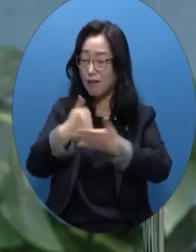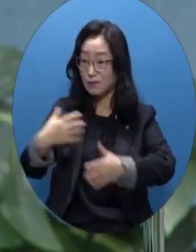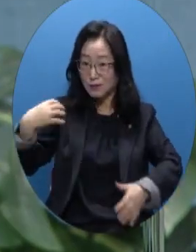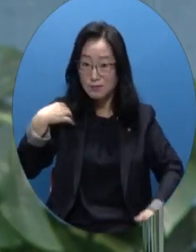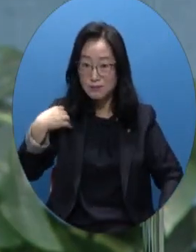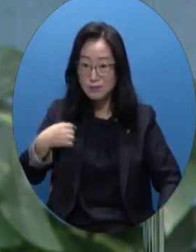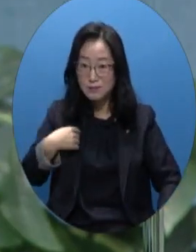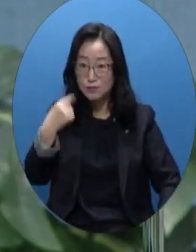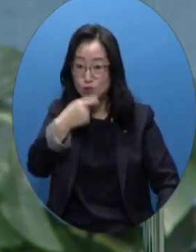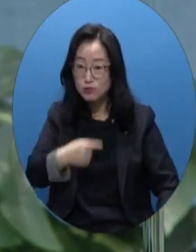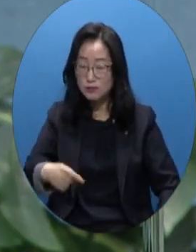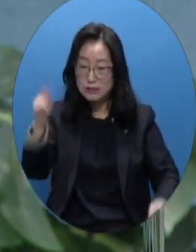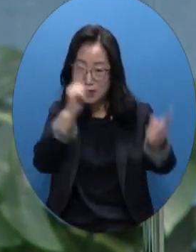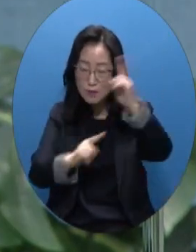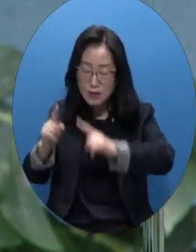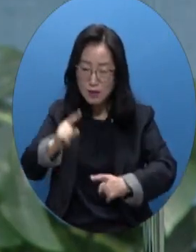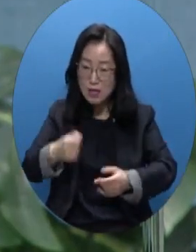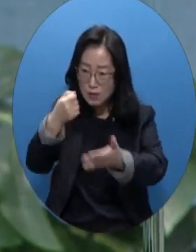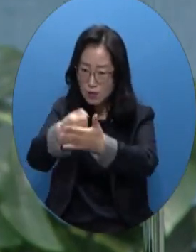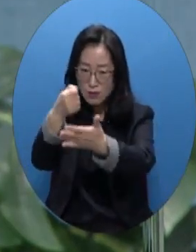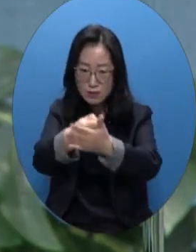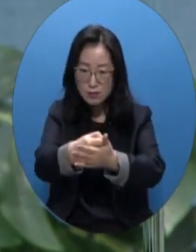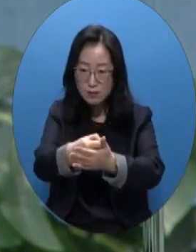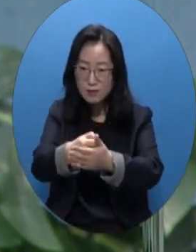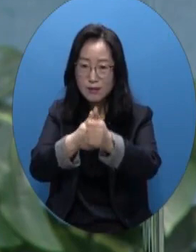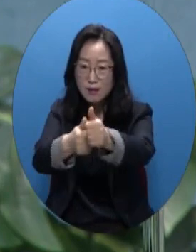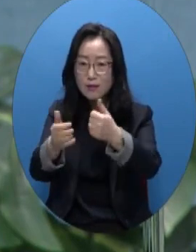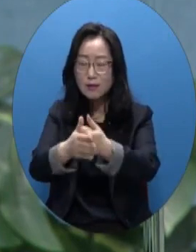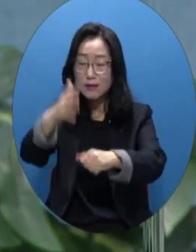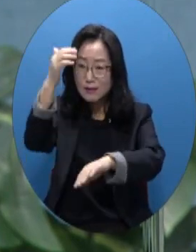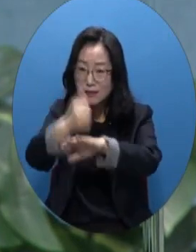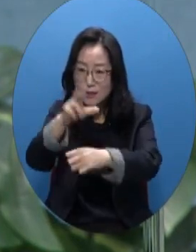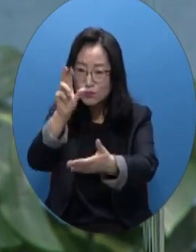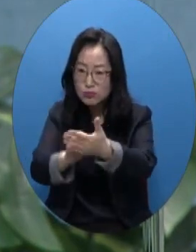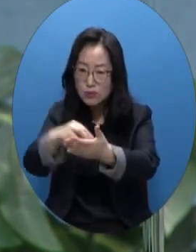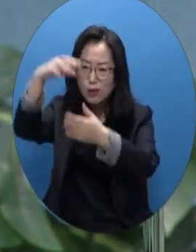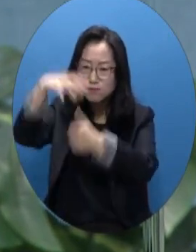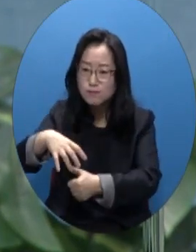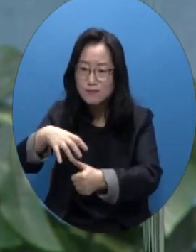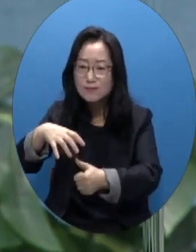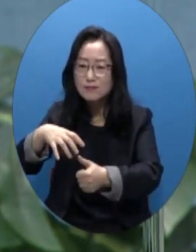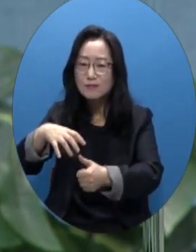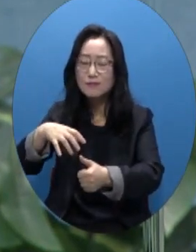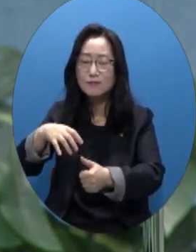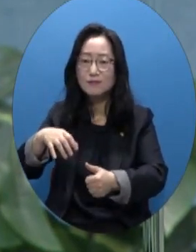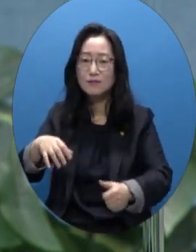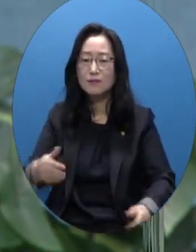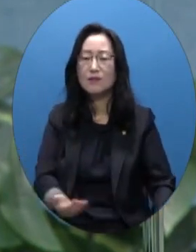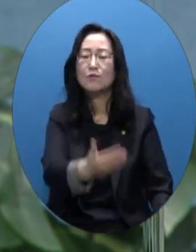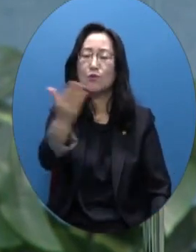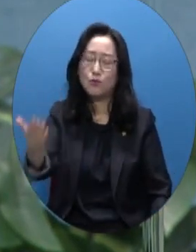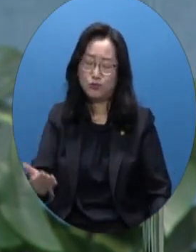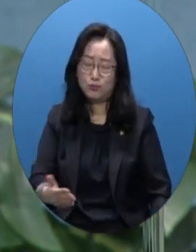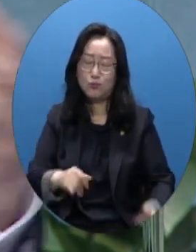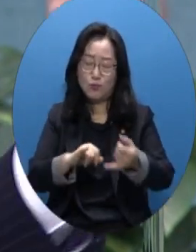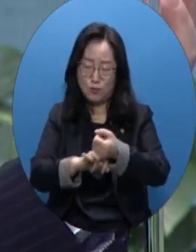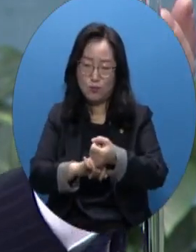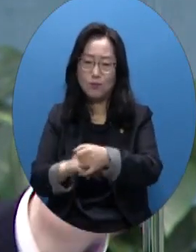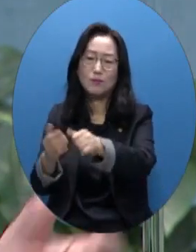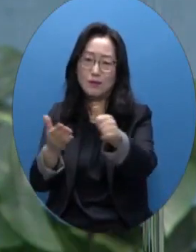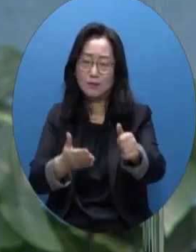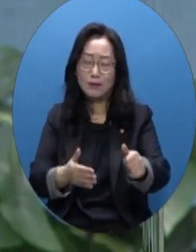스스로 상처 파고 모두 결정 5 하다보니까 모두 문제 소의 갇혀 버리는 것입니다 여러분 고백할 수 2 바랍니다 나는